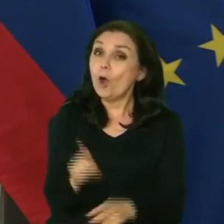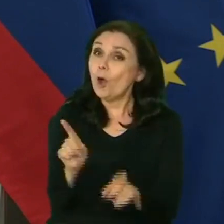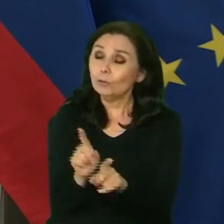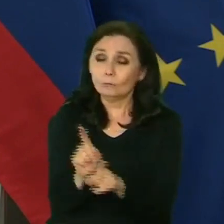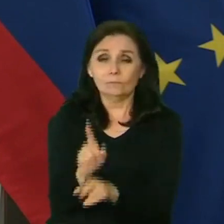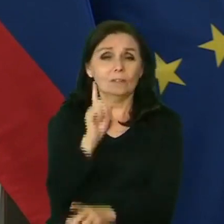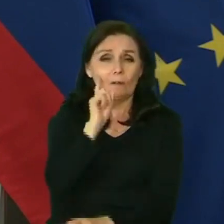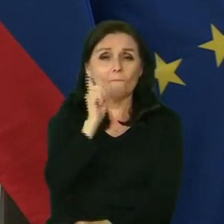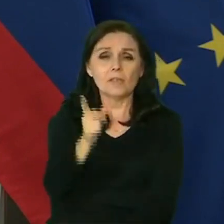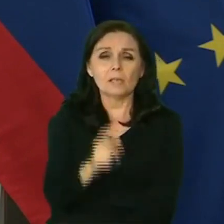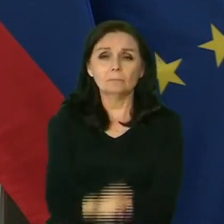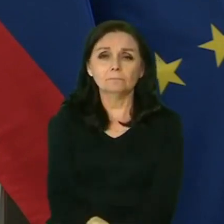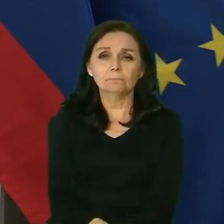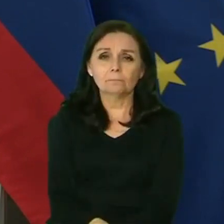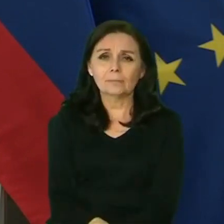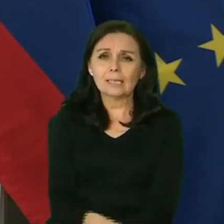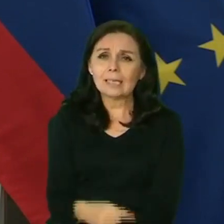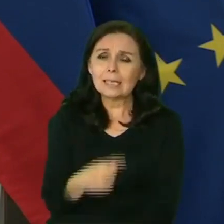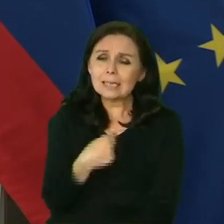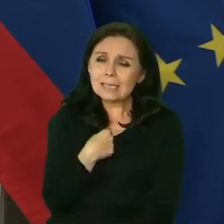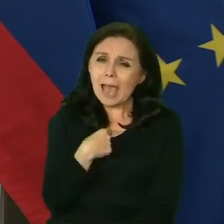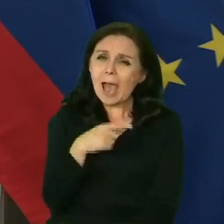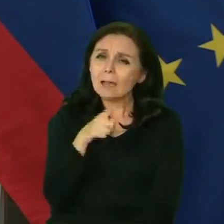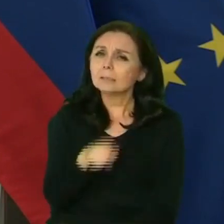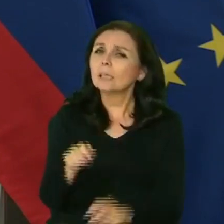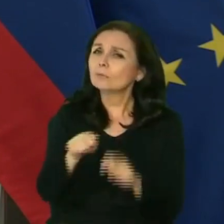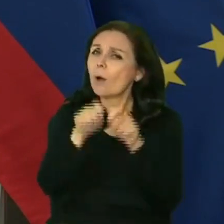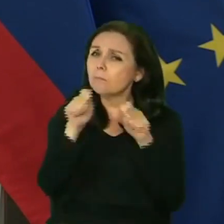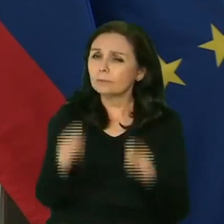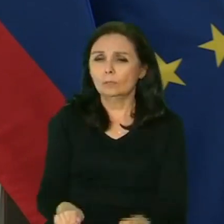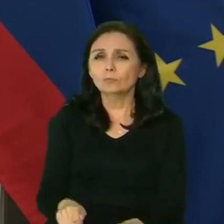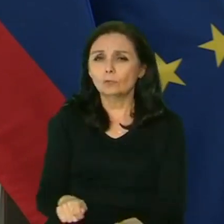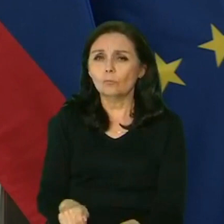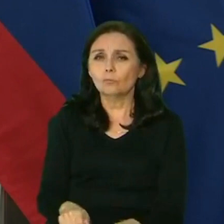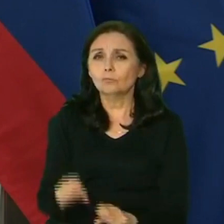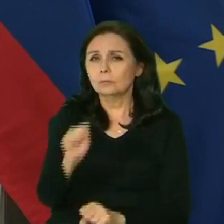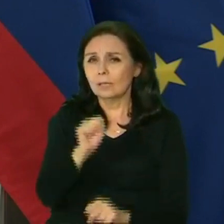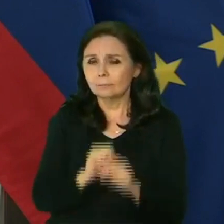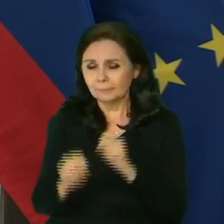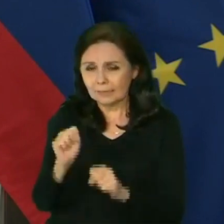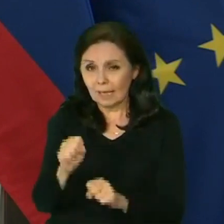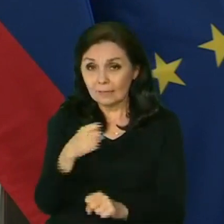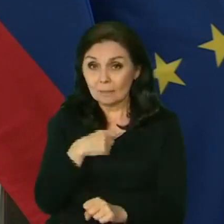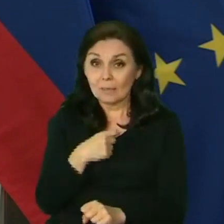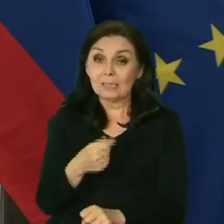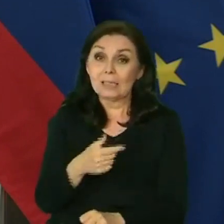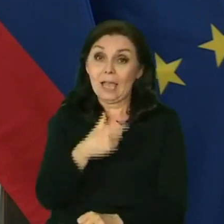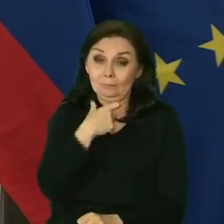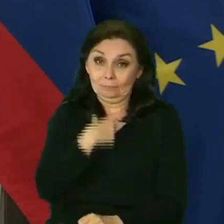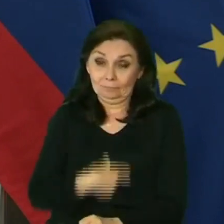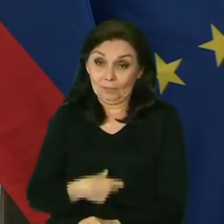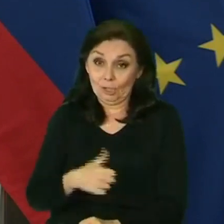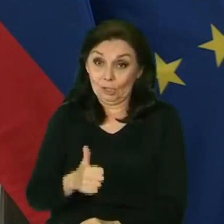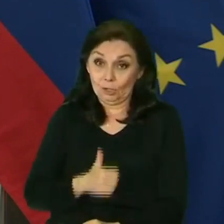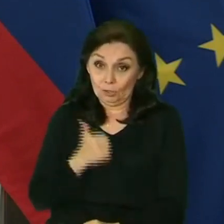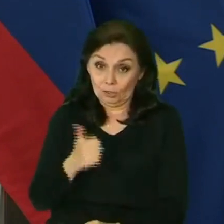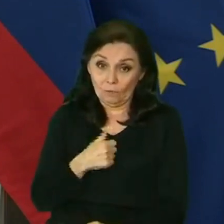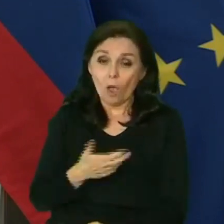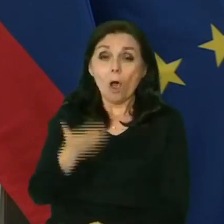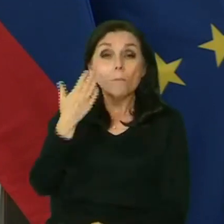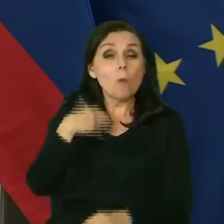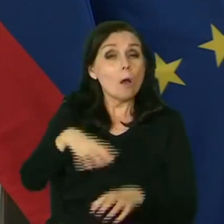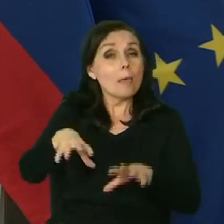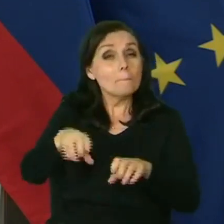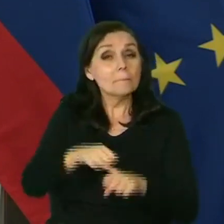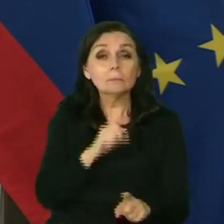viem. Napriek tomu plne stojím za týmito obmedzeniami, lebo chránia životy našich najbližších a boli prijaté